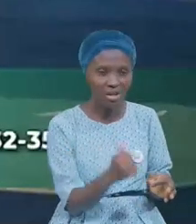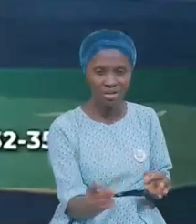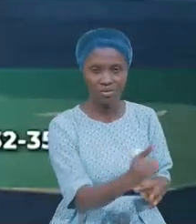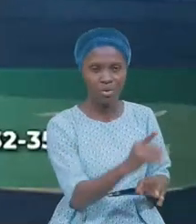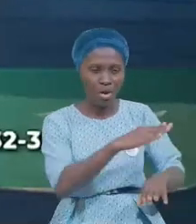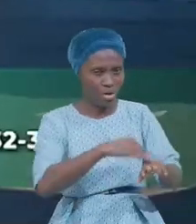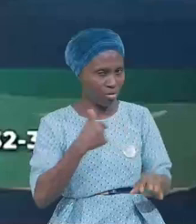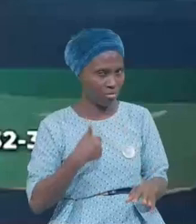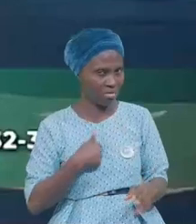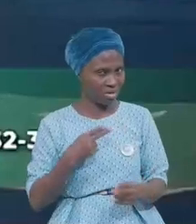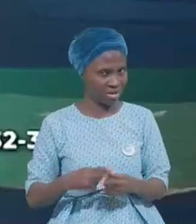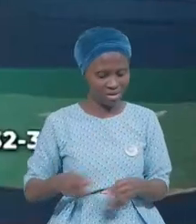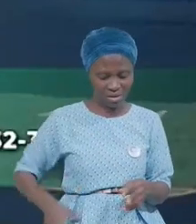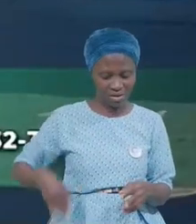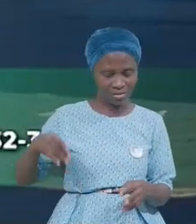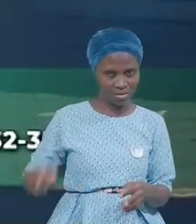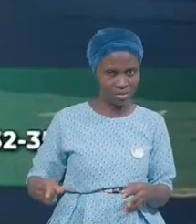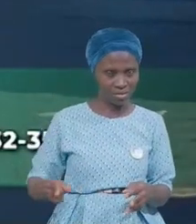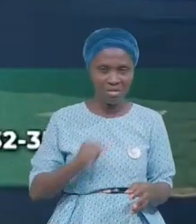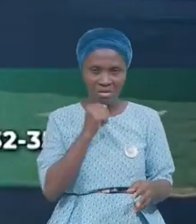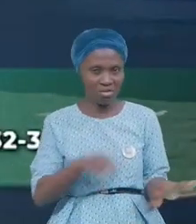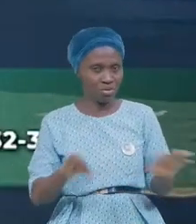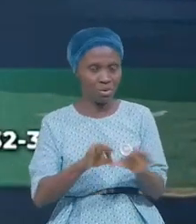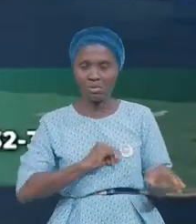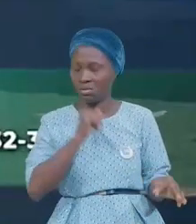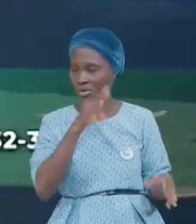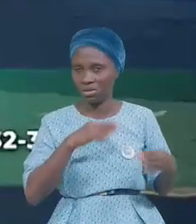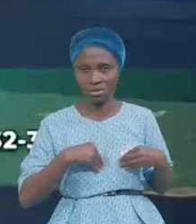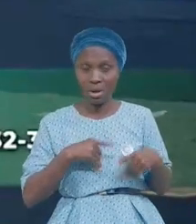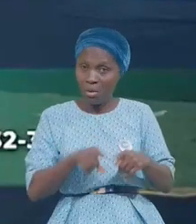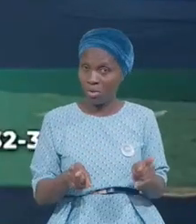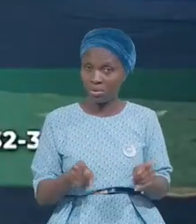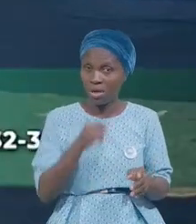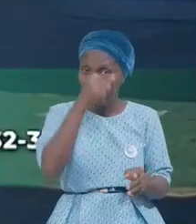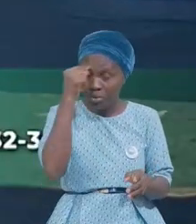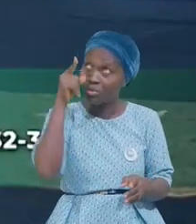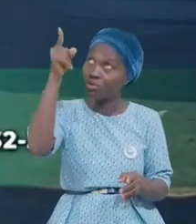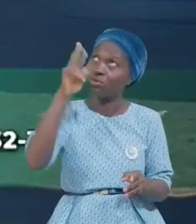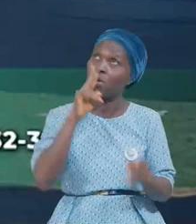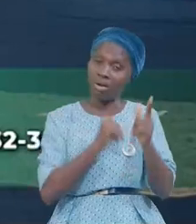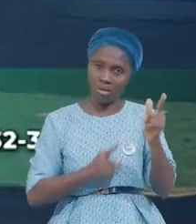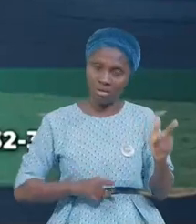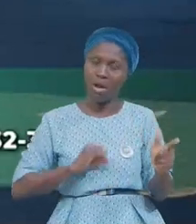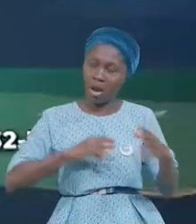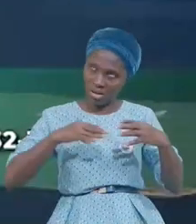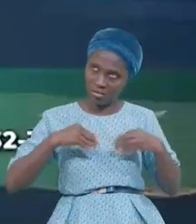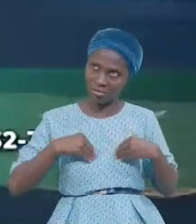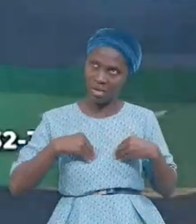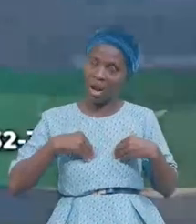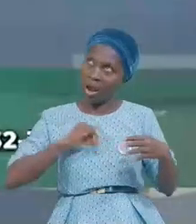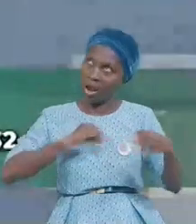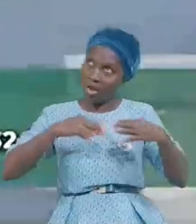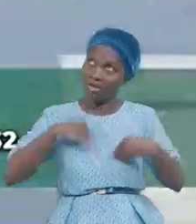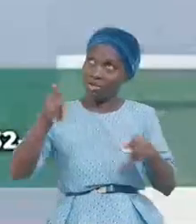chienne, indigne, je ne vais pas accepter. Mais, parce que tu es le Seigneur, et je t'accepte comme mon